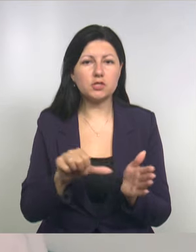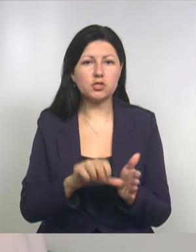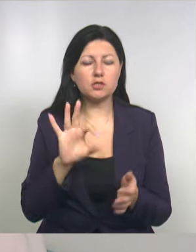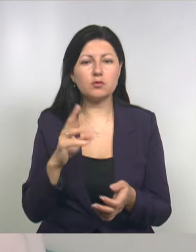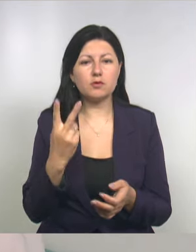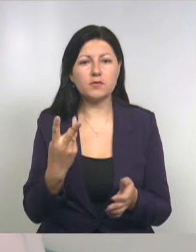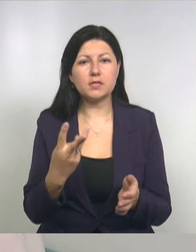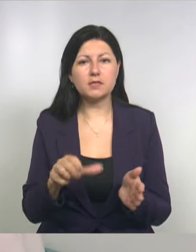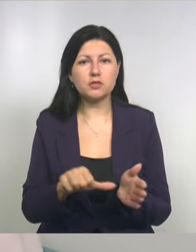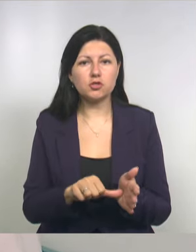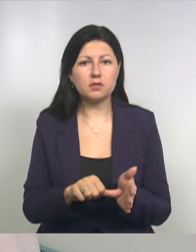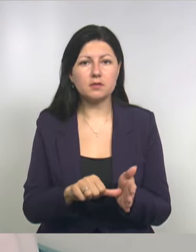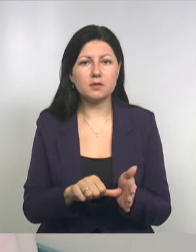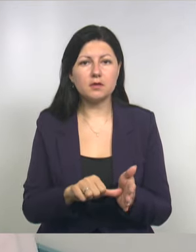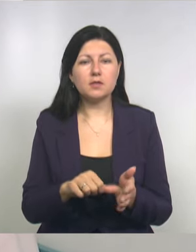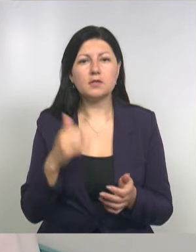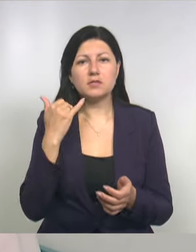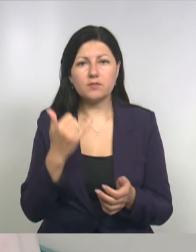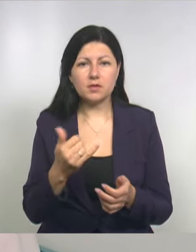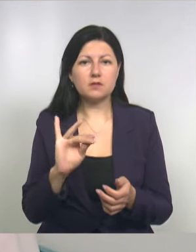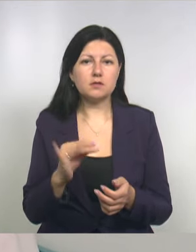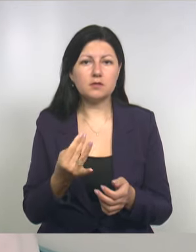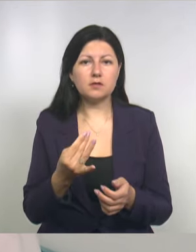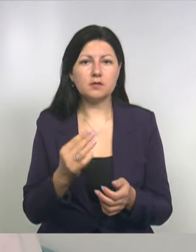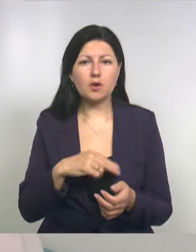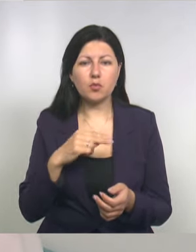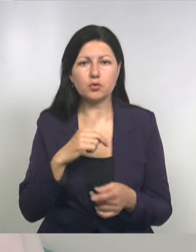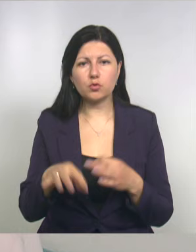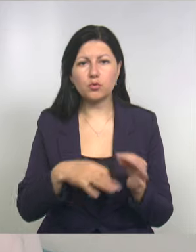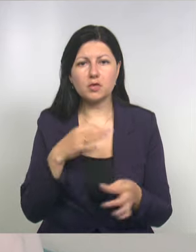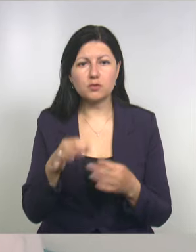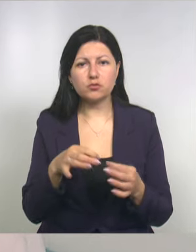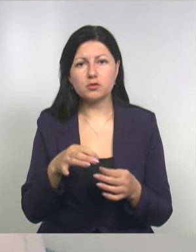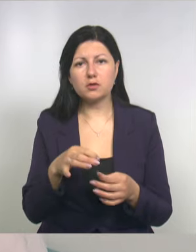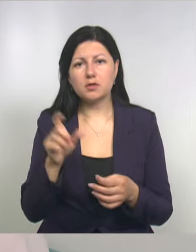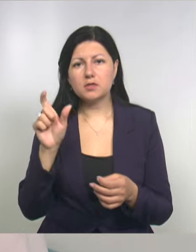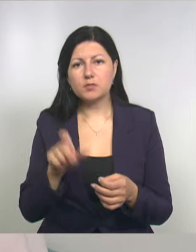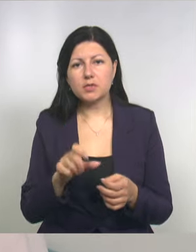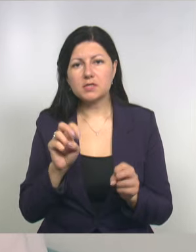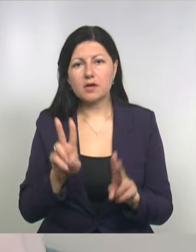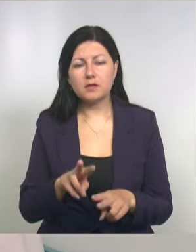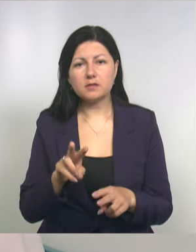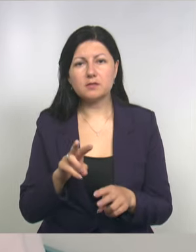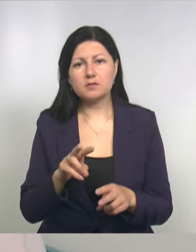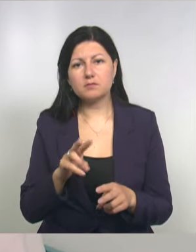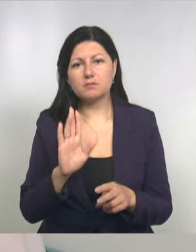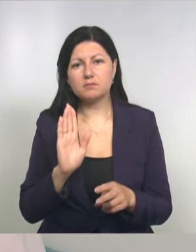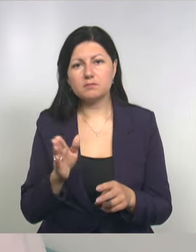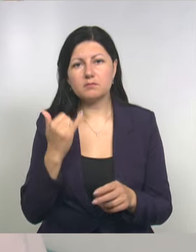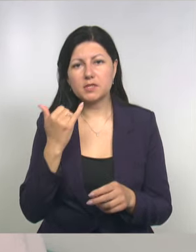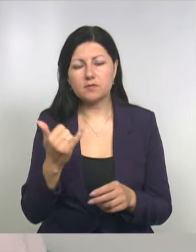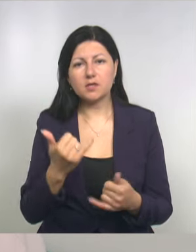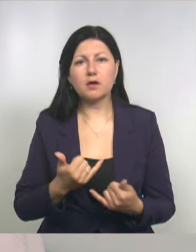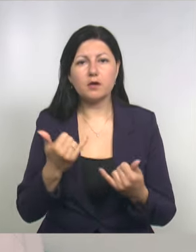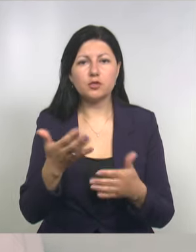836 0236 звонить. И он работает круглосуточно. Специалист непосредственно при звонке окажет